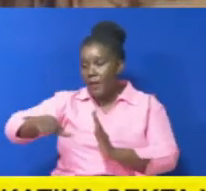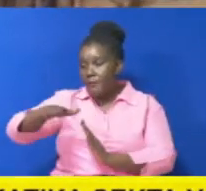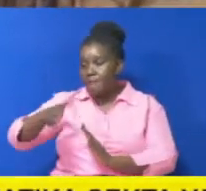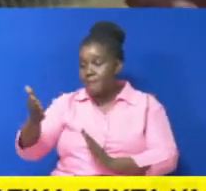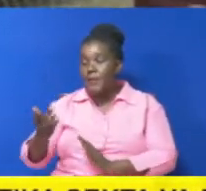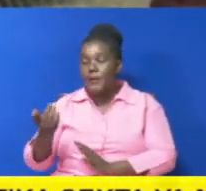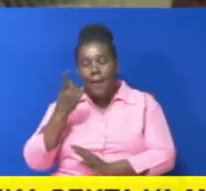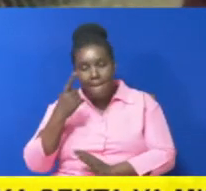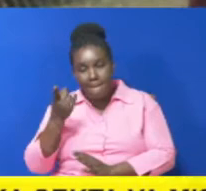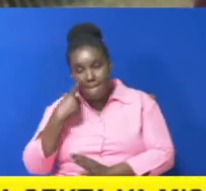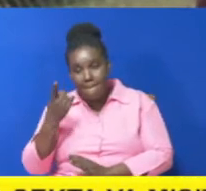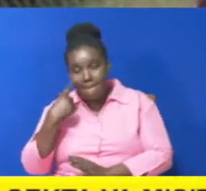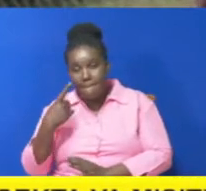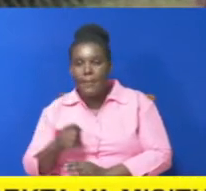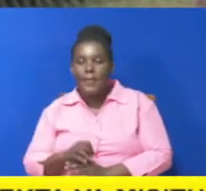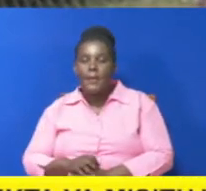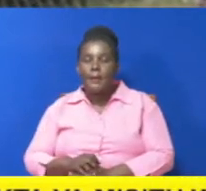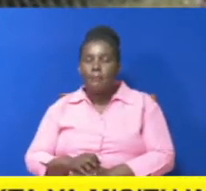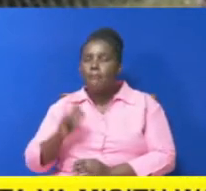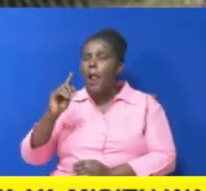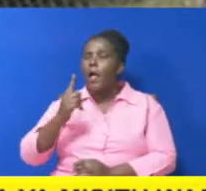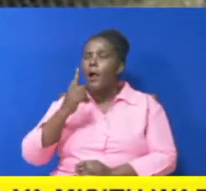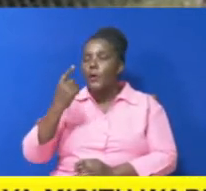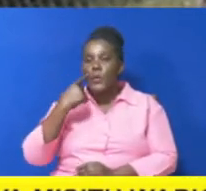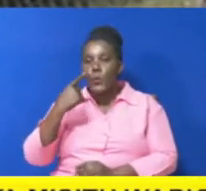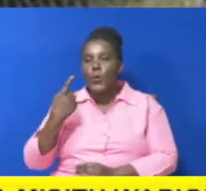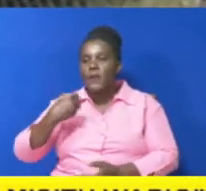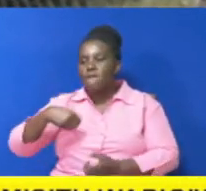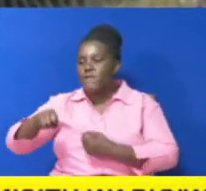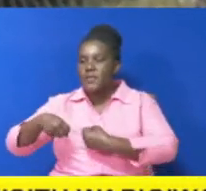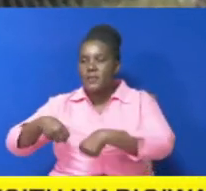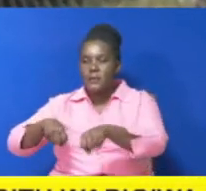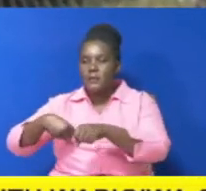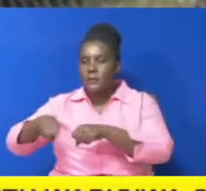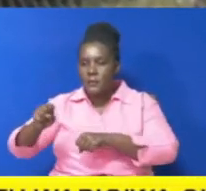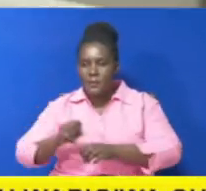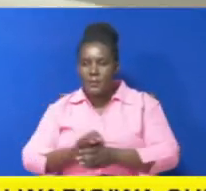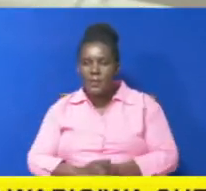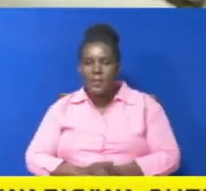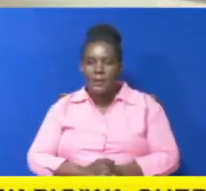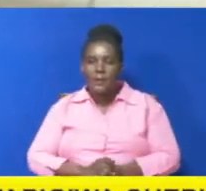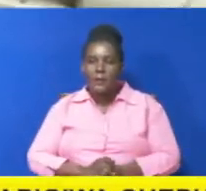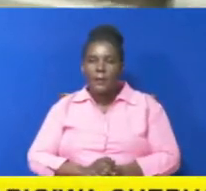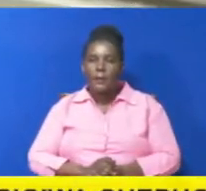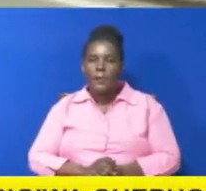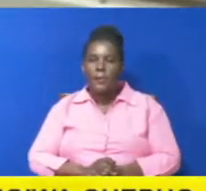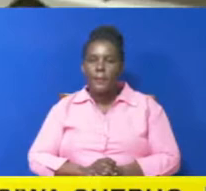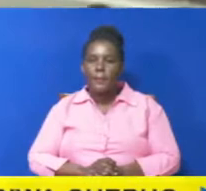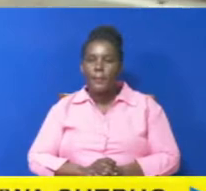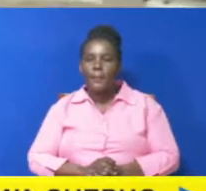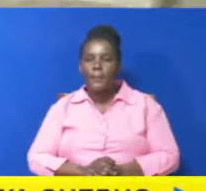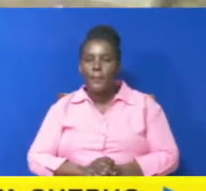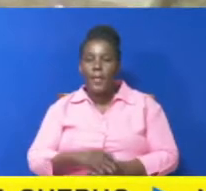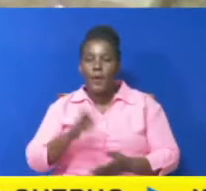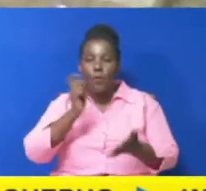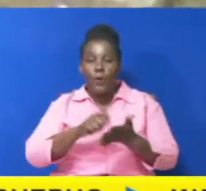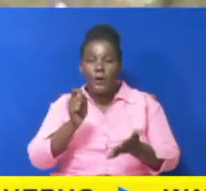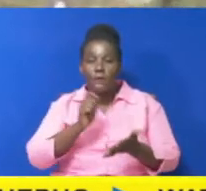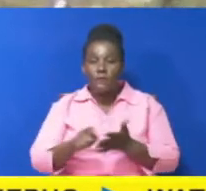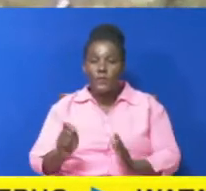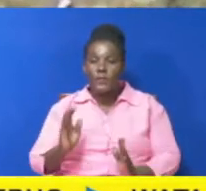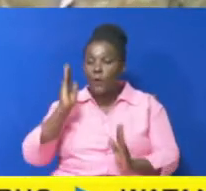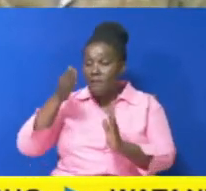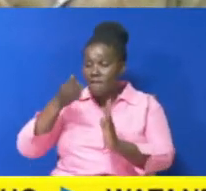na kuyaona kwa macho. Maana mimi sijawahi muona fisi kwa macho, sijawahi muona mbuni kwa macho. Lakini wanafunzi wanapokuja kwenye